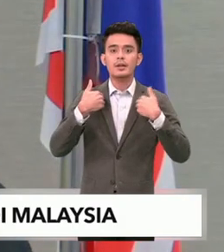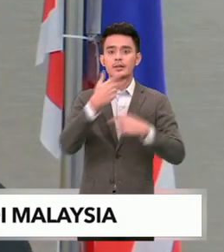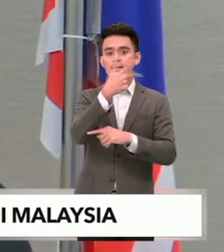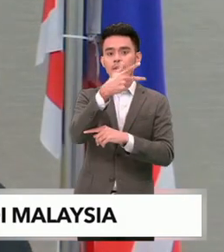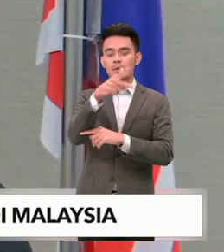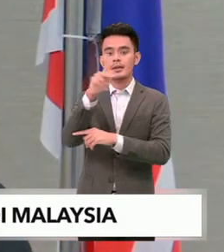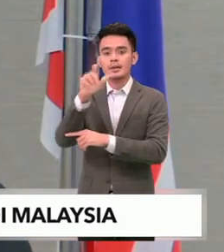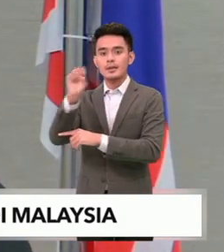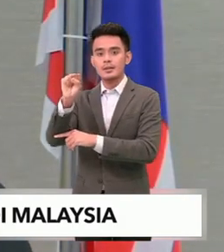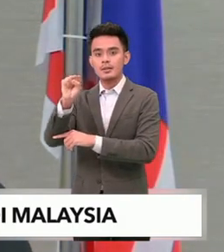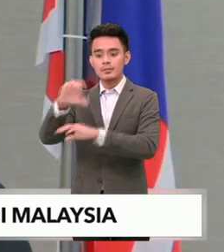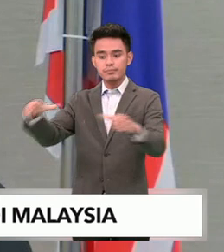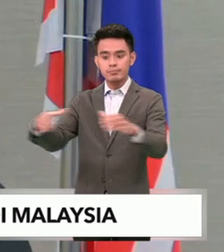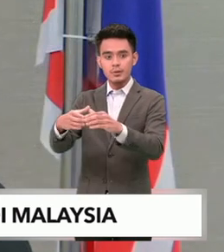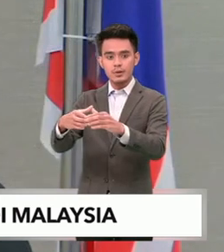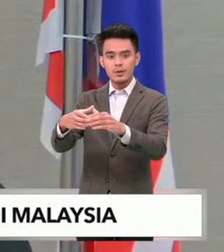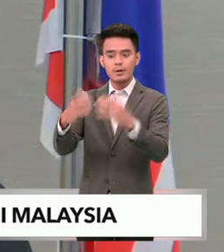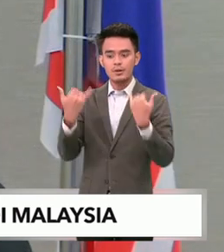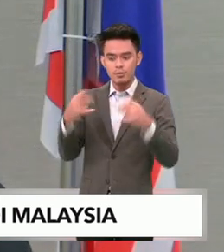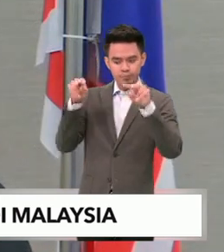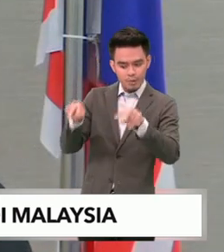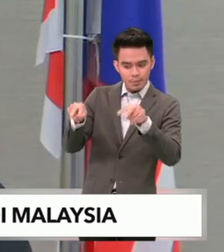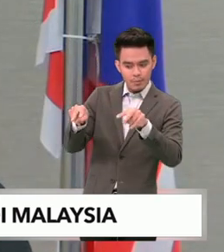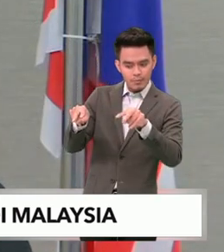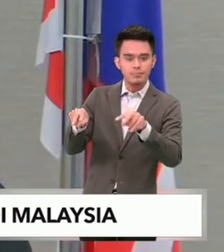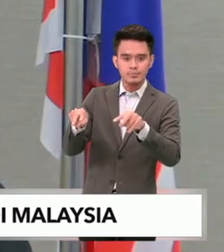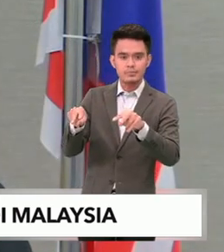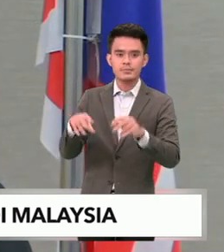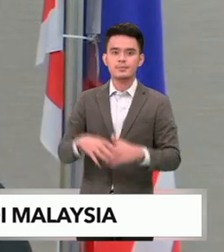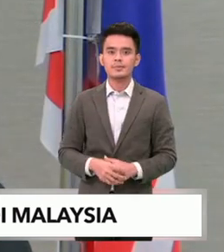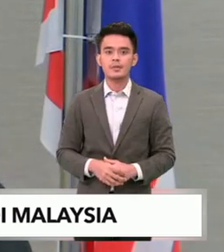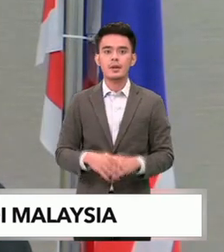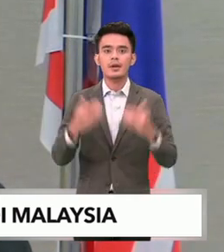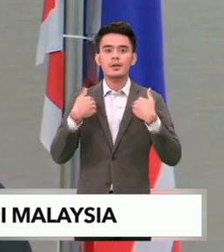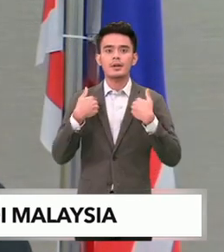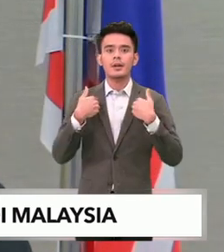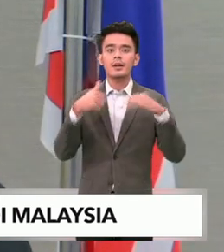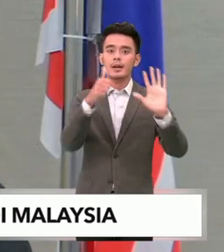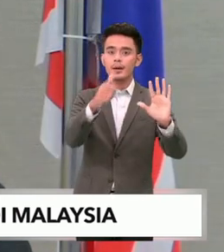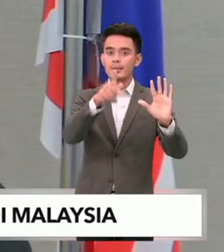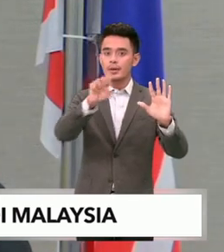kes sublineage Omicron yang sedang dipantau rapi. 6 kes